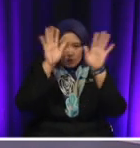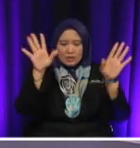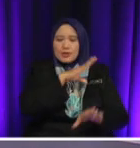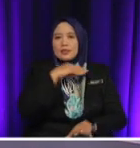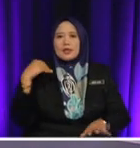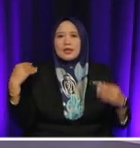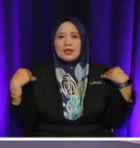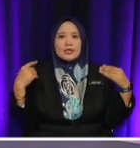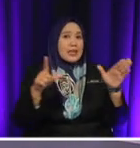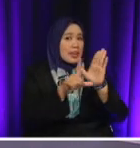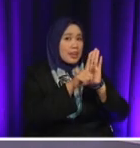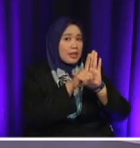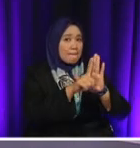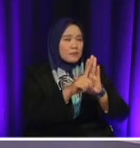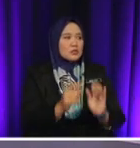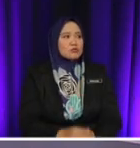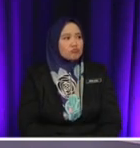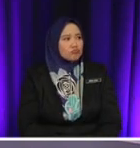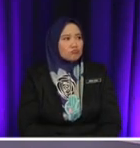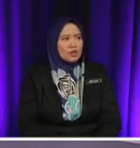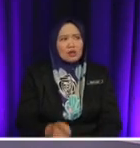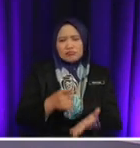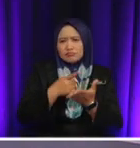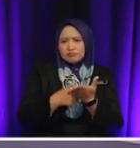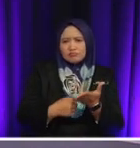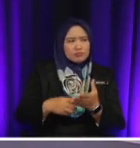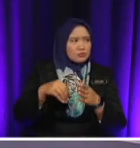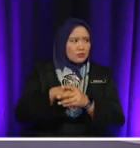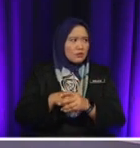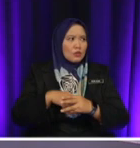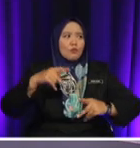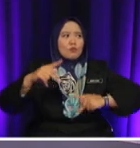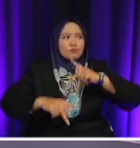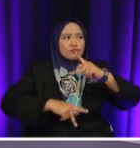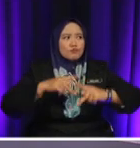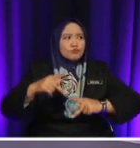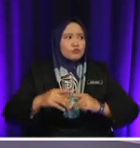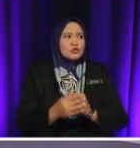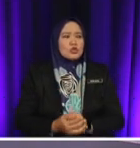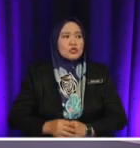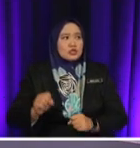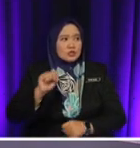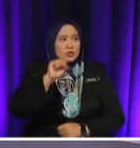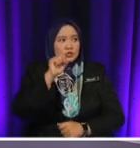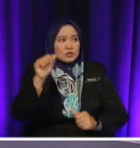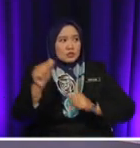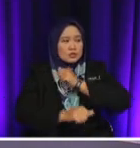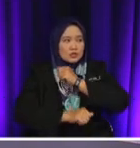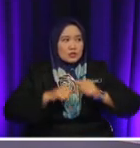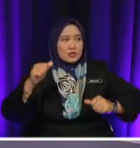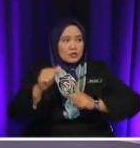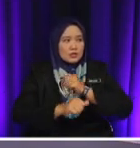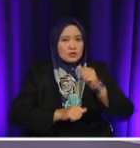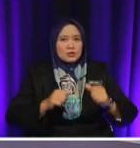apa yang terkandung dalam kemahiran proses sains ataupun singkatannya R iaitu KPS okey